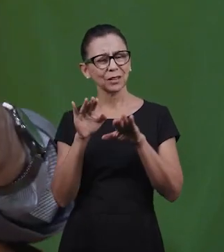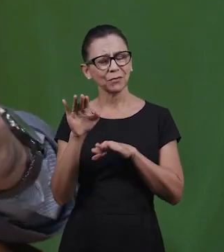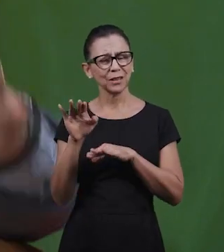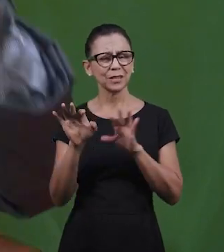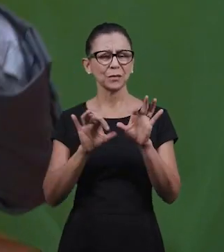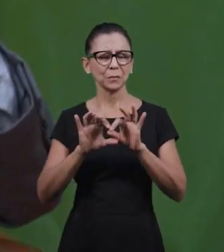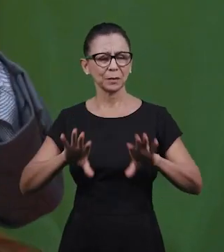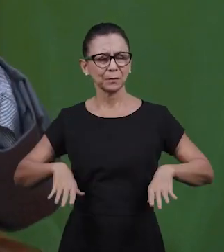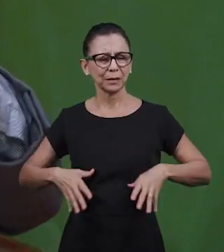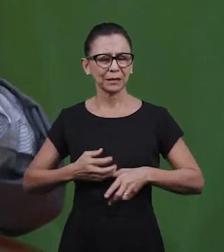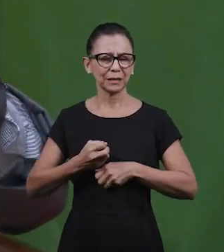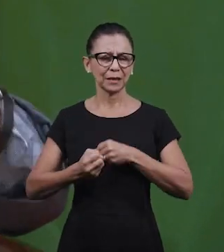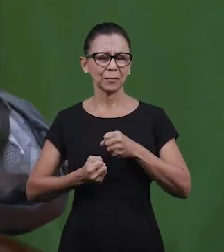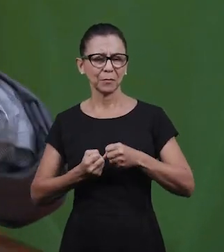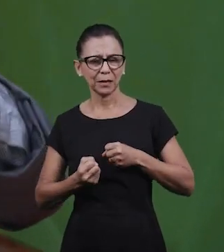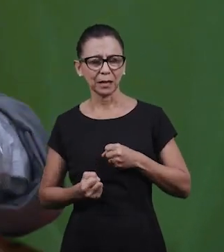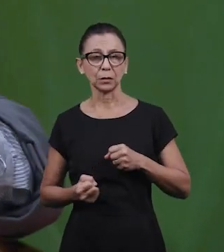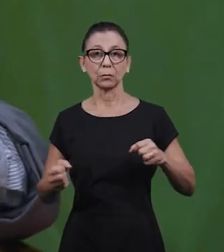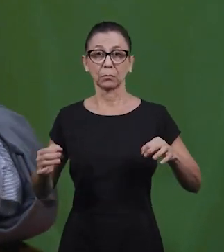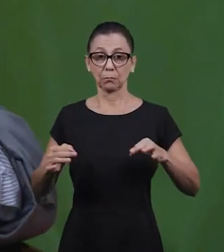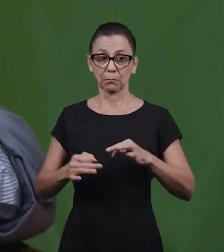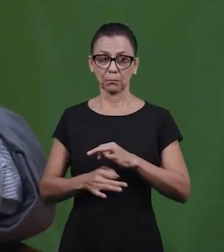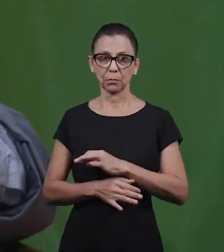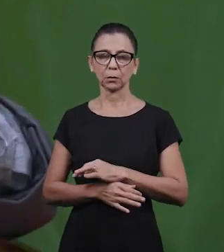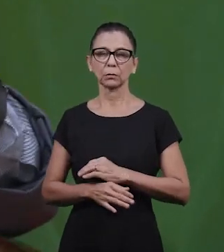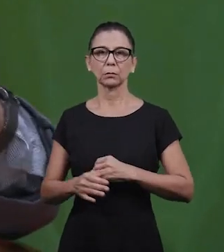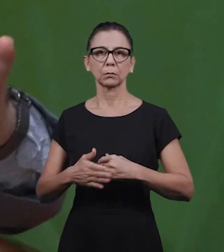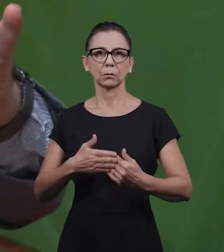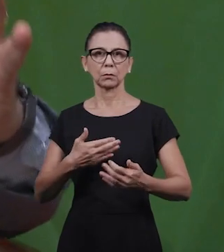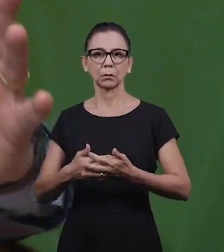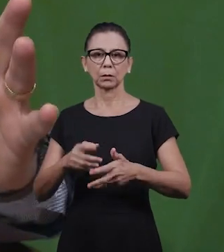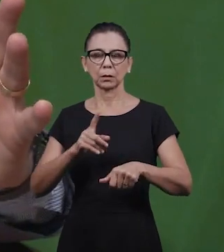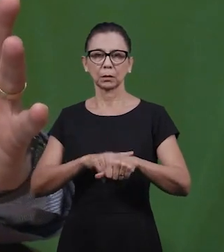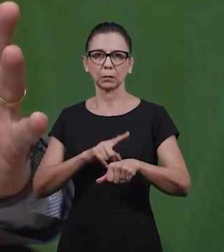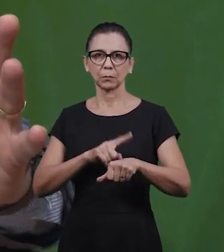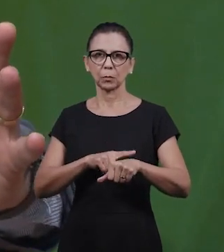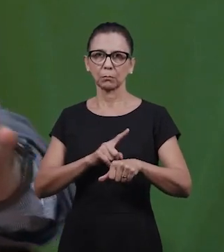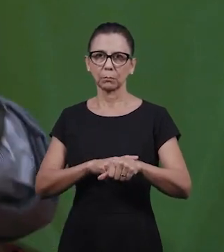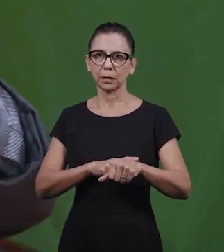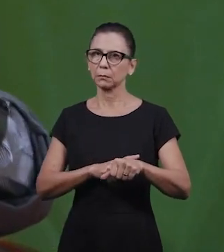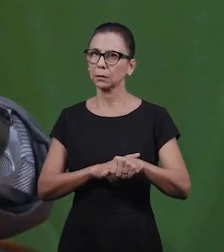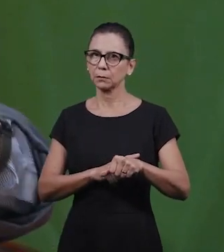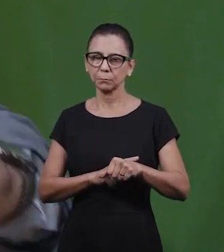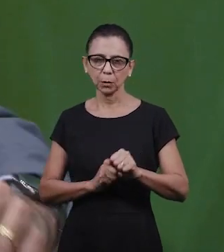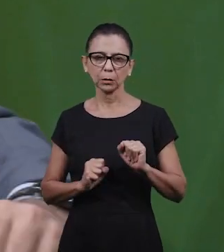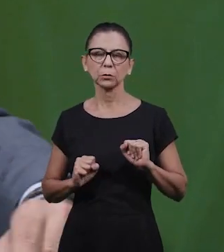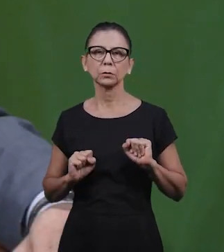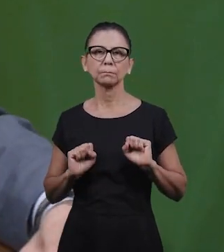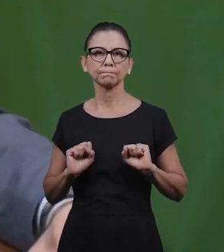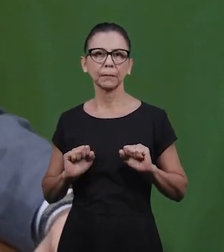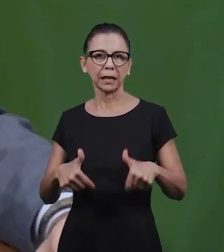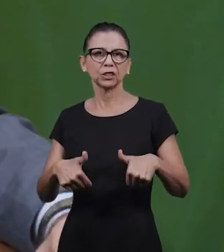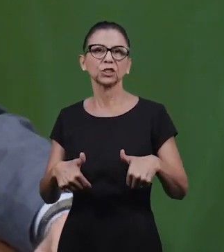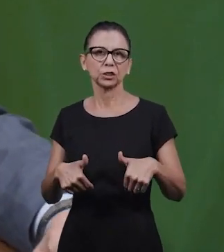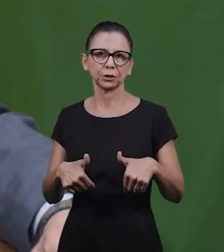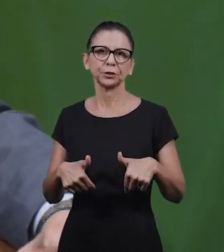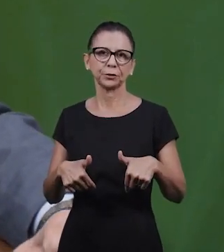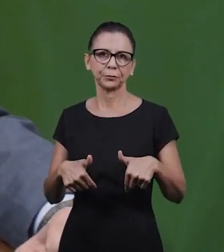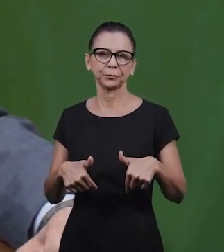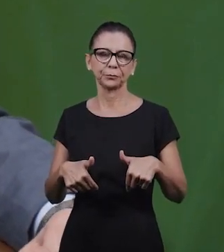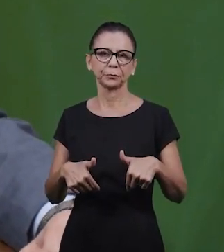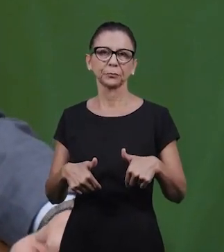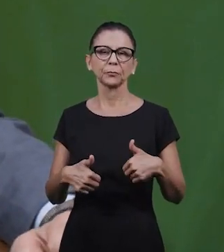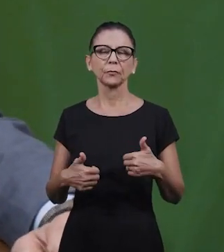planifier. Il est prêt déjà. Il sait qu'à n'importe quel moment, c'est le moment du départ. Donc, il est prêt. Et au moment où il